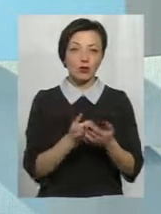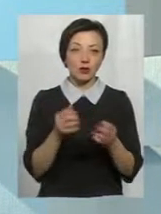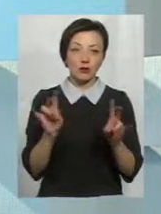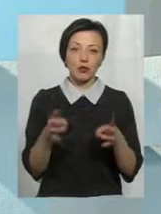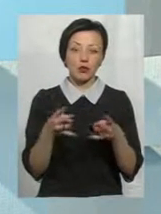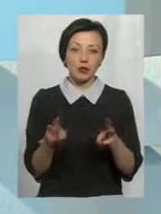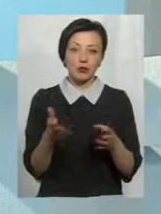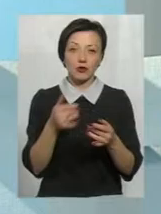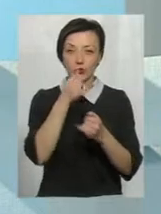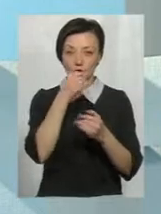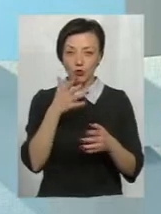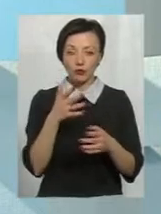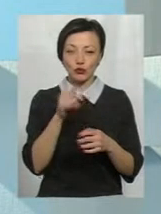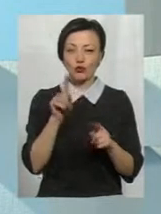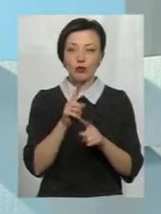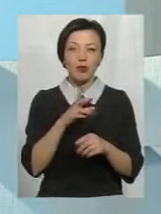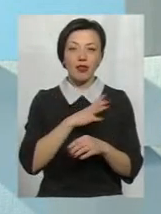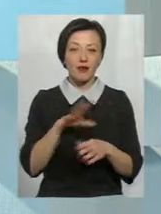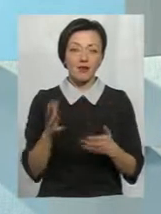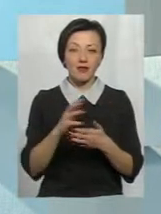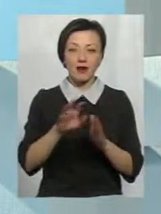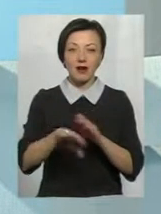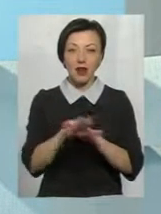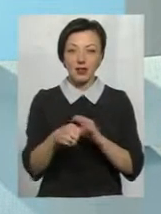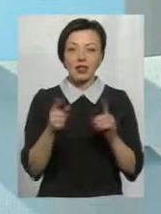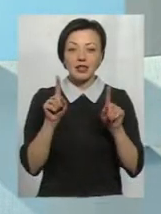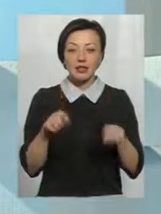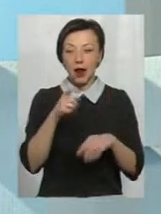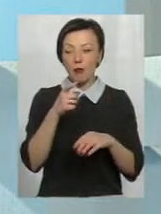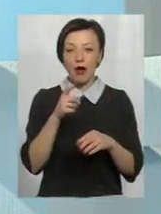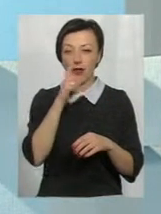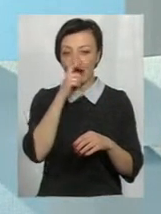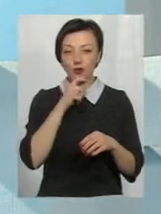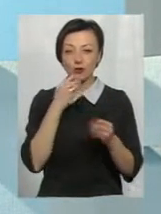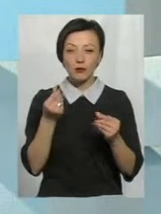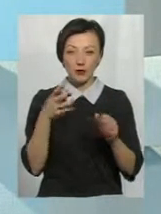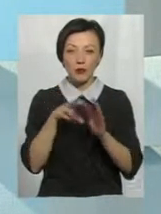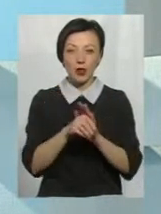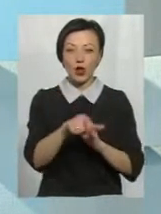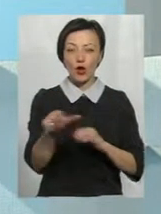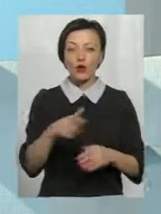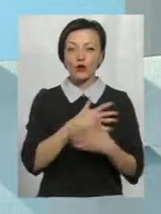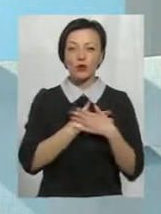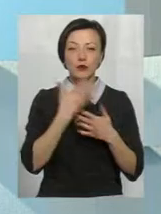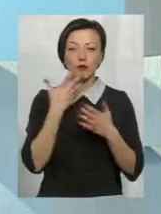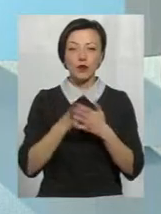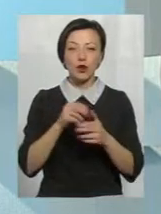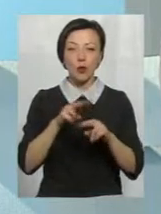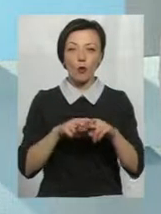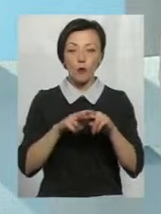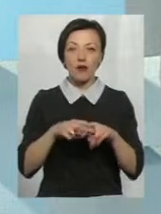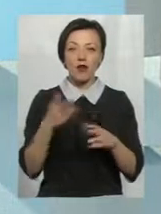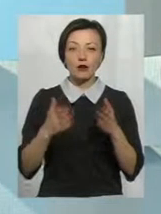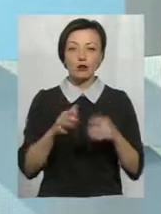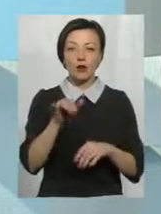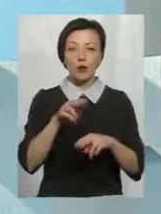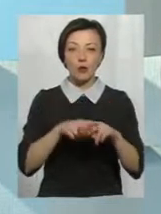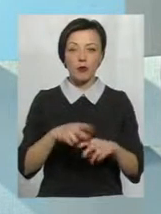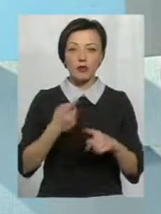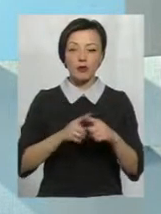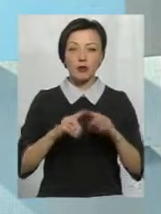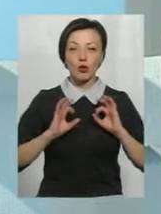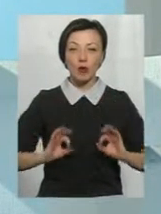потрібен, але вони не можуть, щоб не вкрасти. Так само інвестору не зрозуміло, чого люди люблять своїх кумів, але якщо у них куми – це